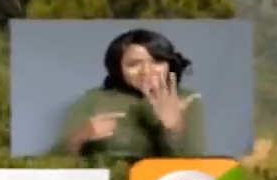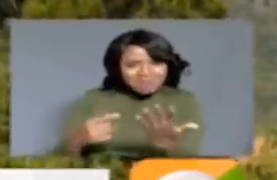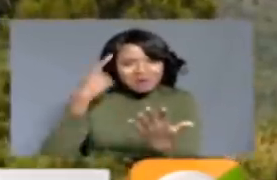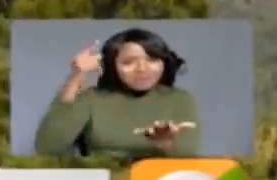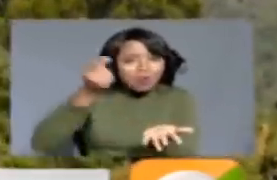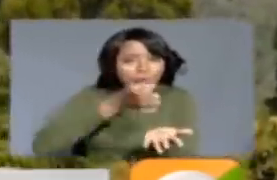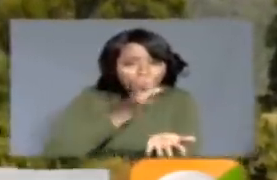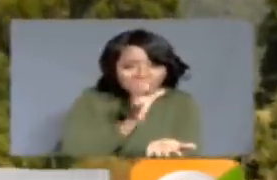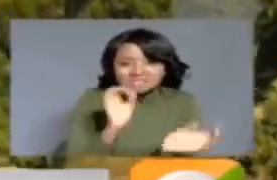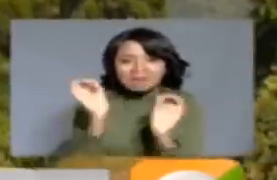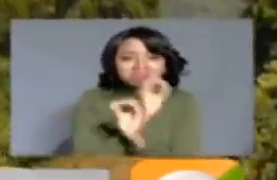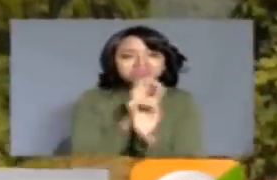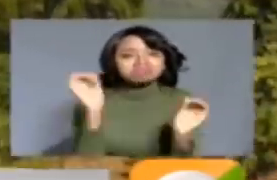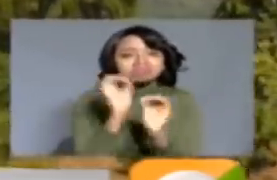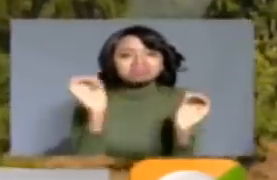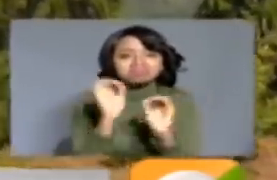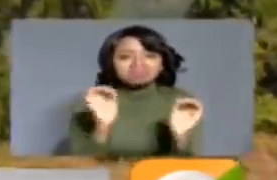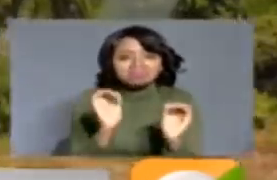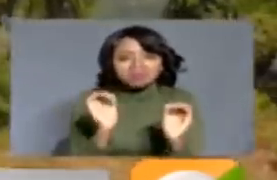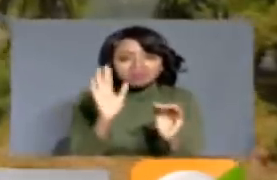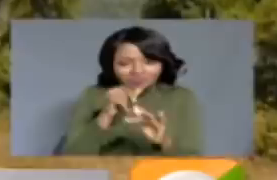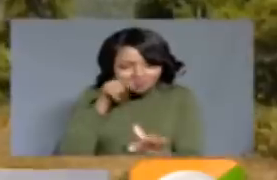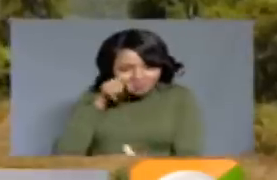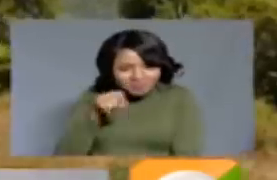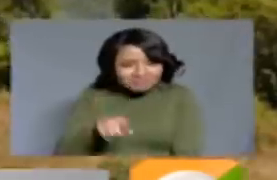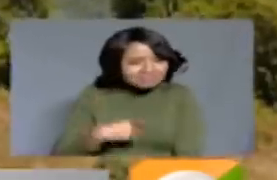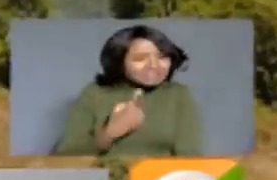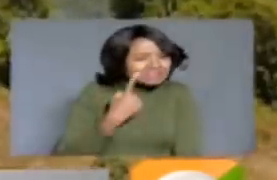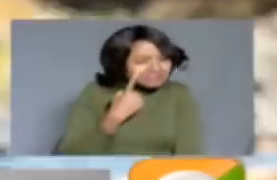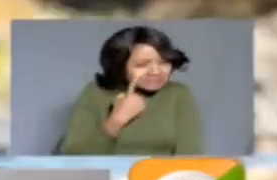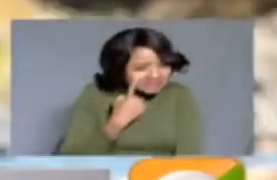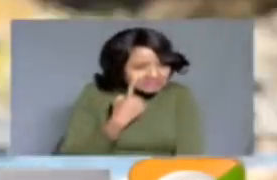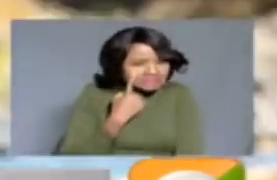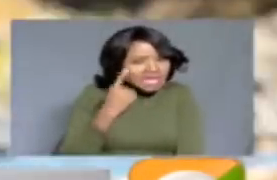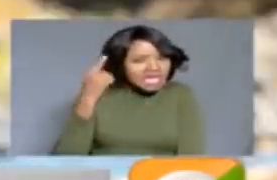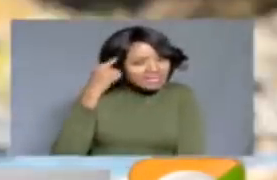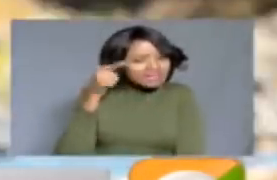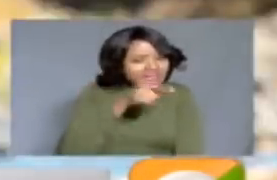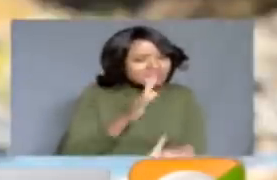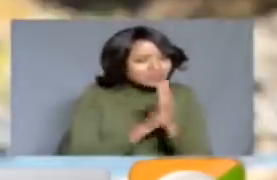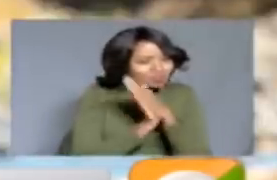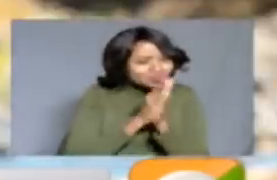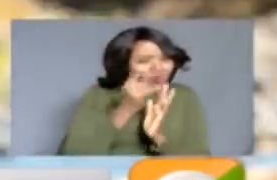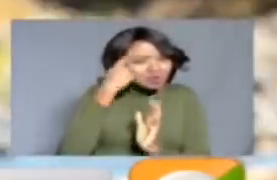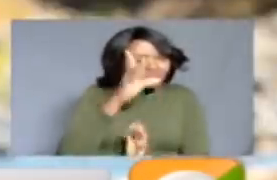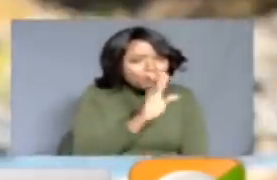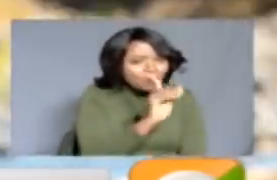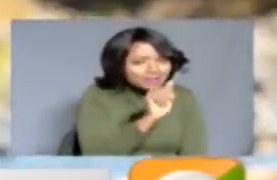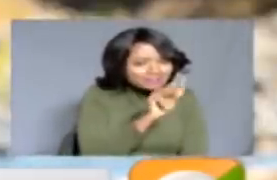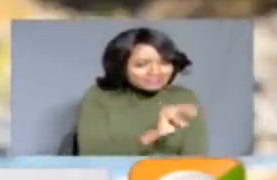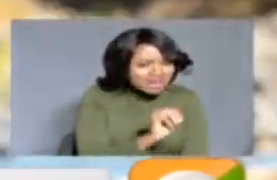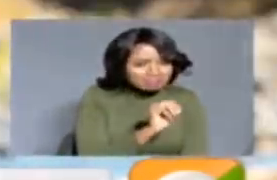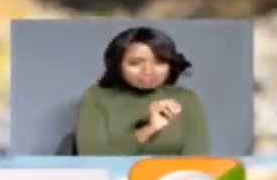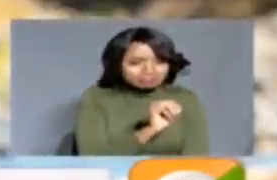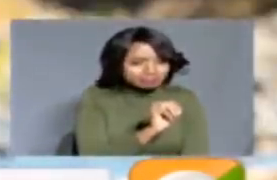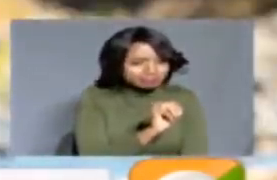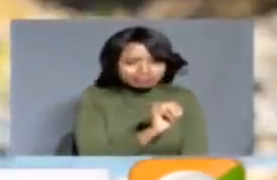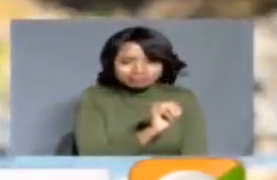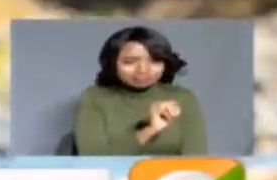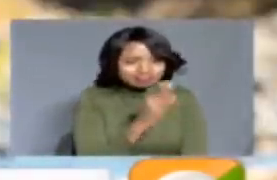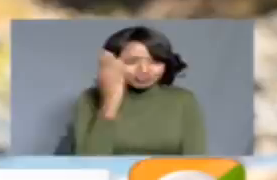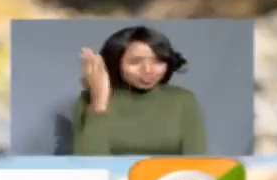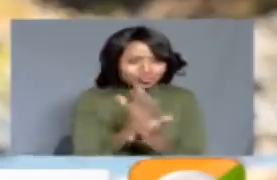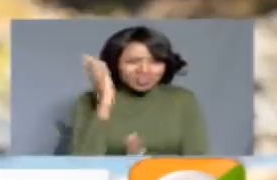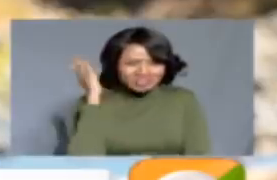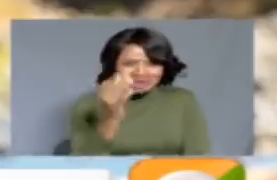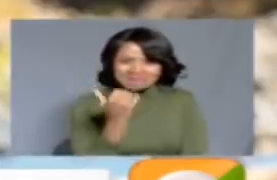machi. Hapo kuanzia siku hiyo nikaona ya kwamba nakaa hii mambo ya hii machi ya talal. Si